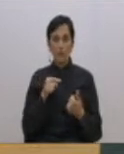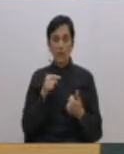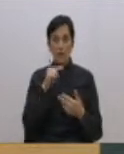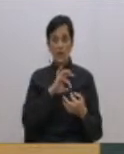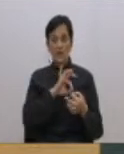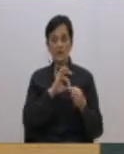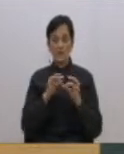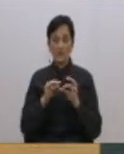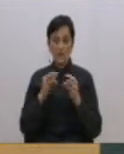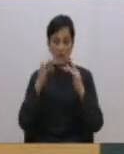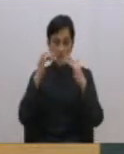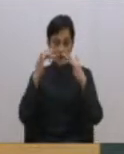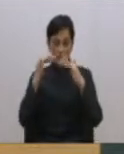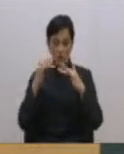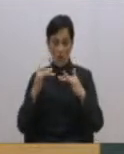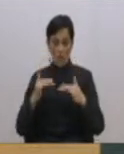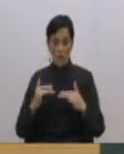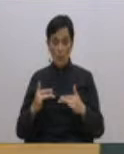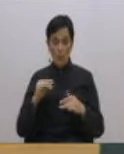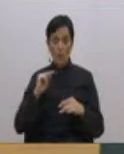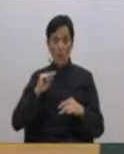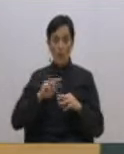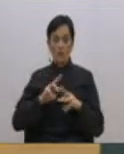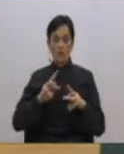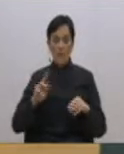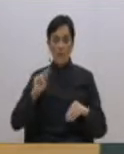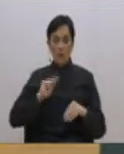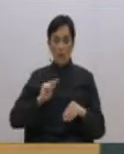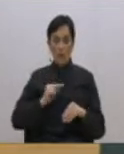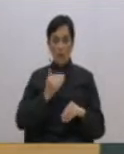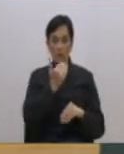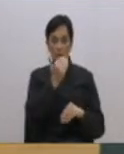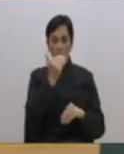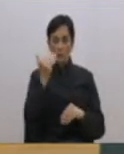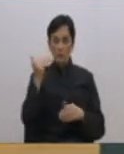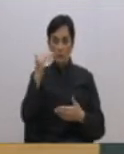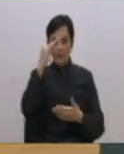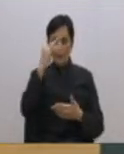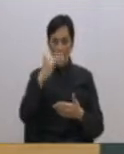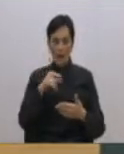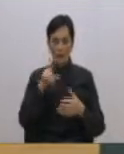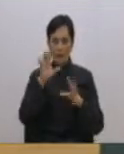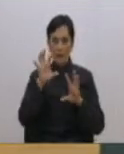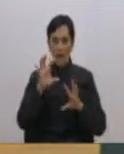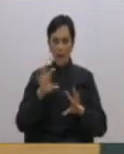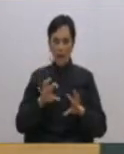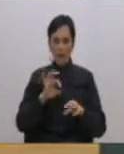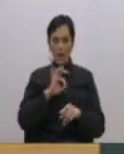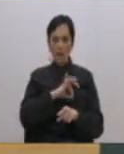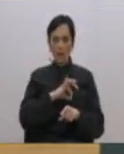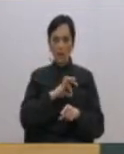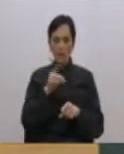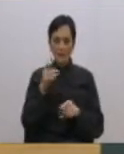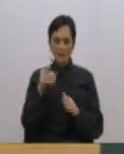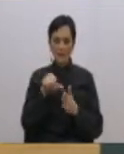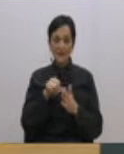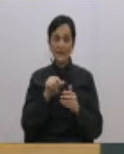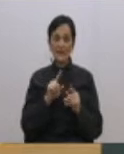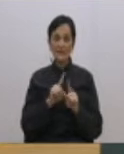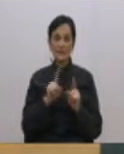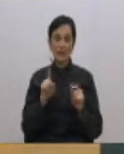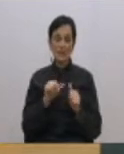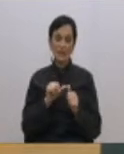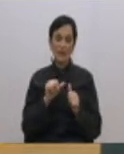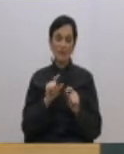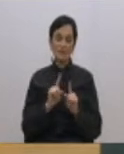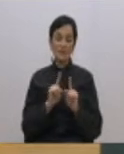am cel ceas, i-am spus rebe bisa. Vom lebiți. Ararian, am canon de blobis, jurisdicția și garda, dar s-a cutrebit